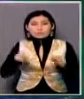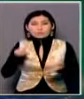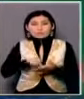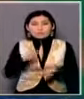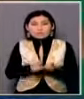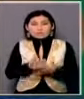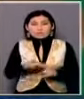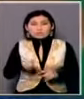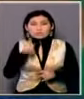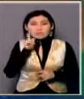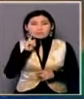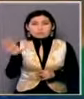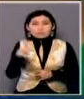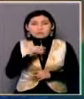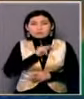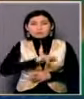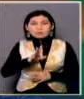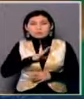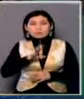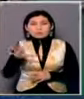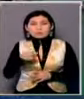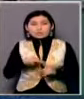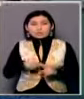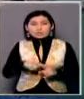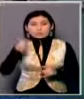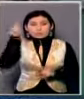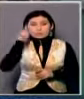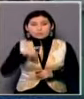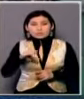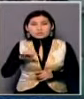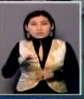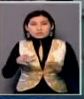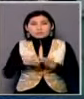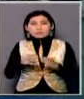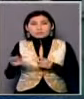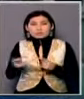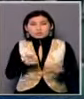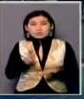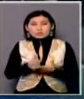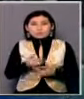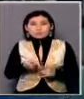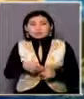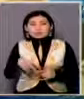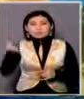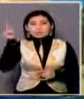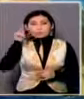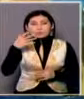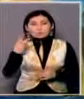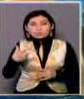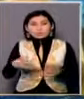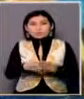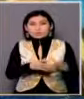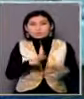қатысты. Жас таланттардың еңбегіне ата республикаға танымал сала мамандары төрелік етті. Айталық дарындарды үш кезең